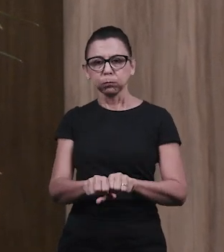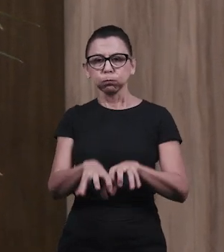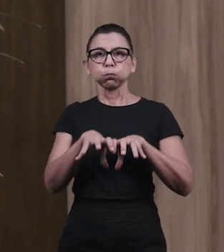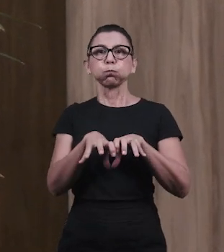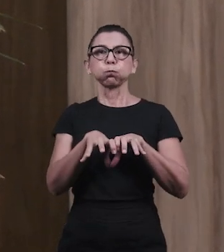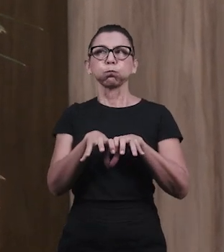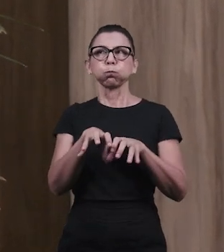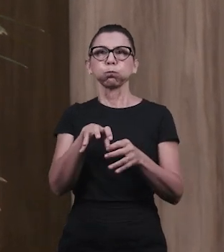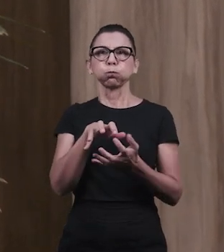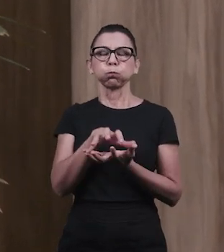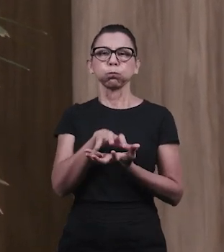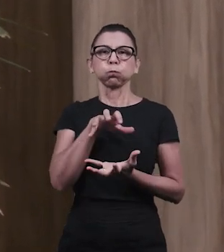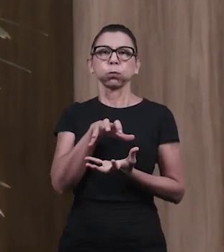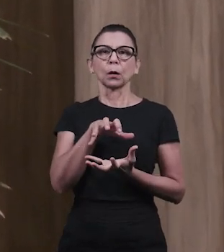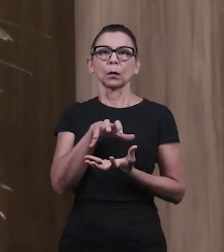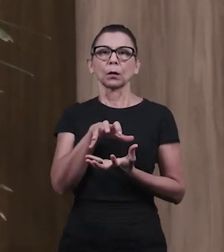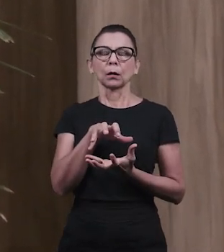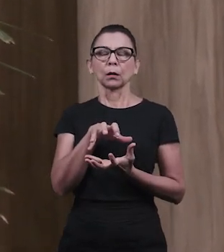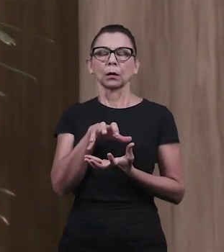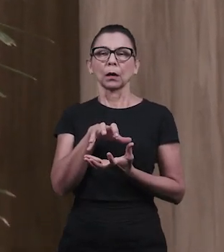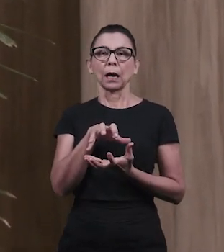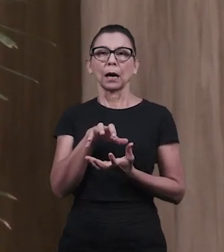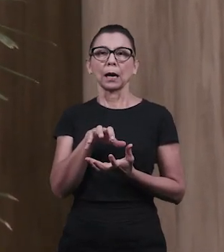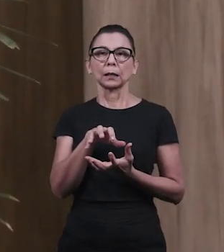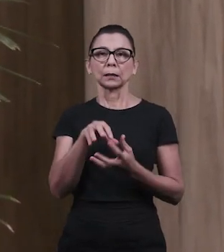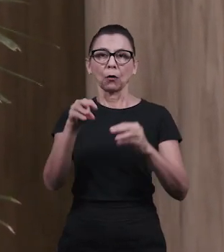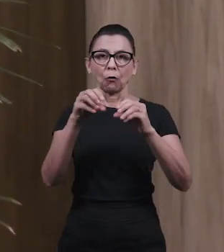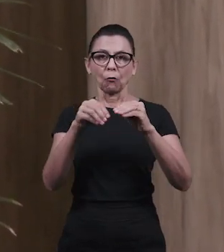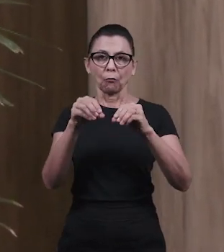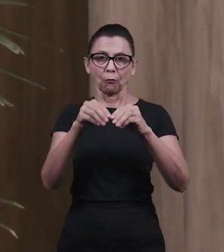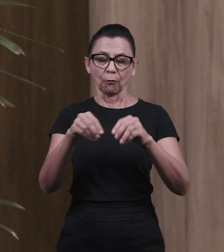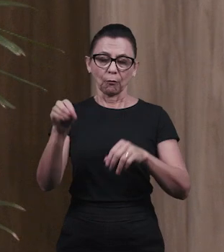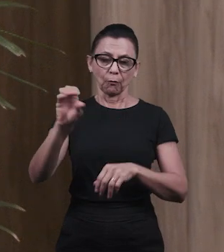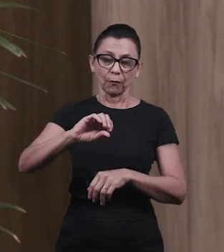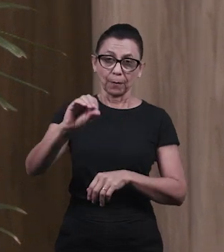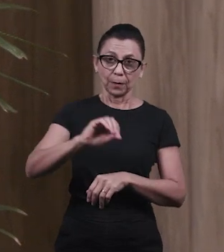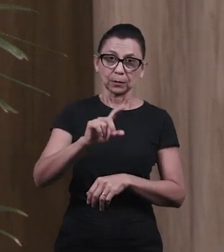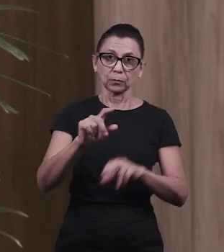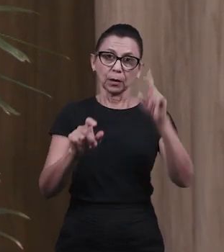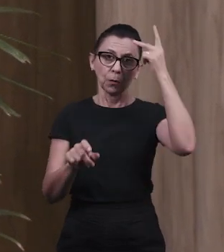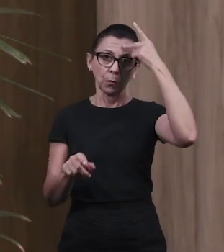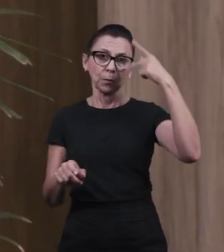это ложное учение, которое